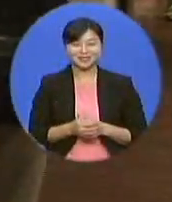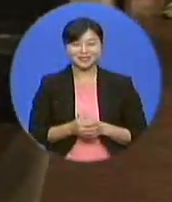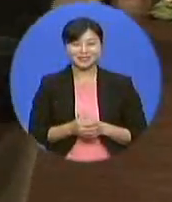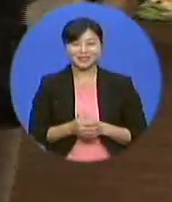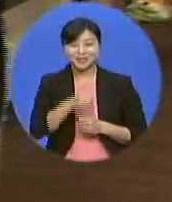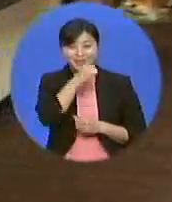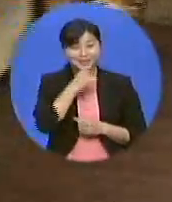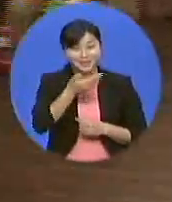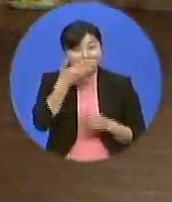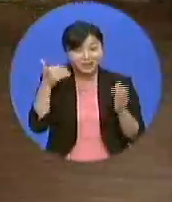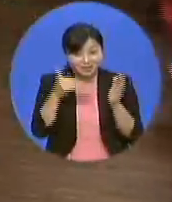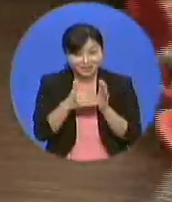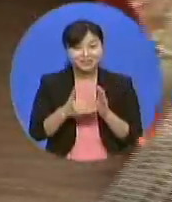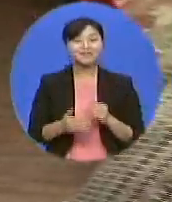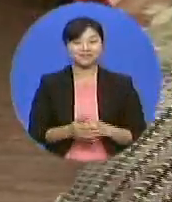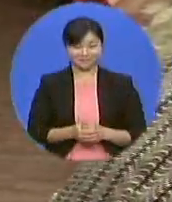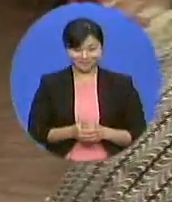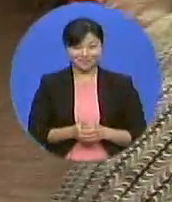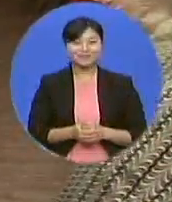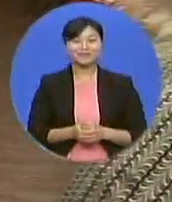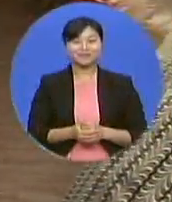맛있게 드셨어요? 네.